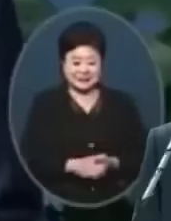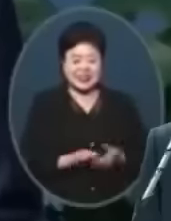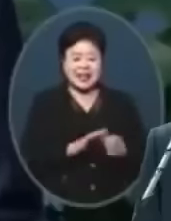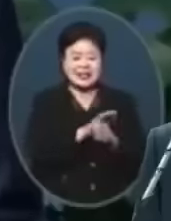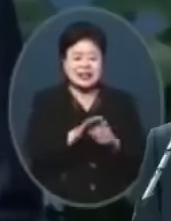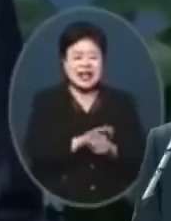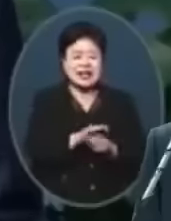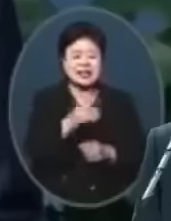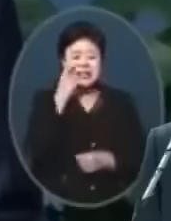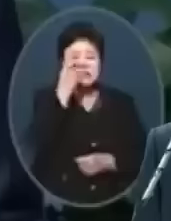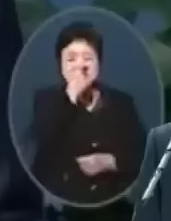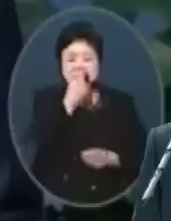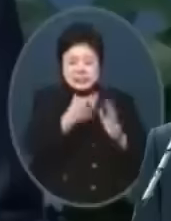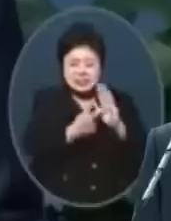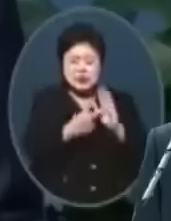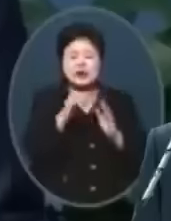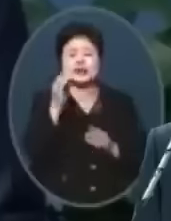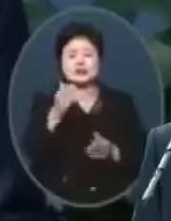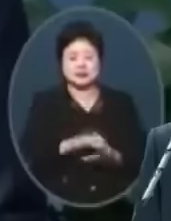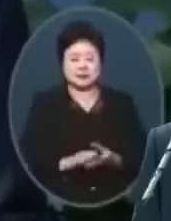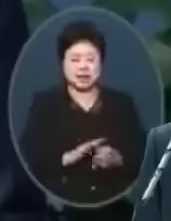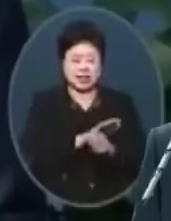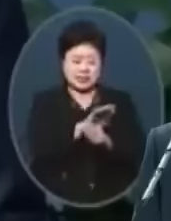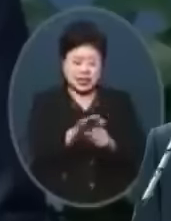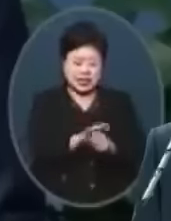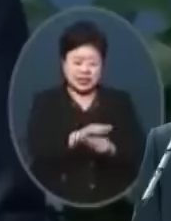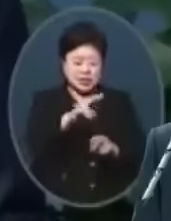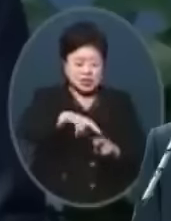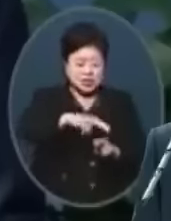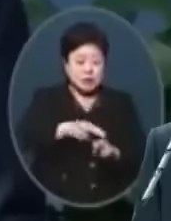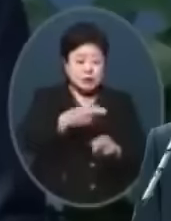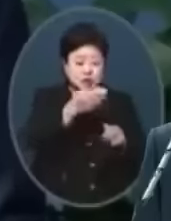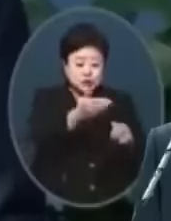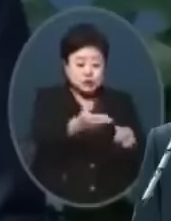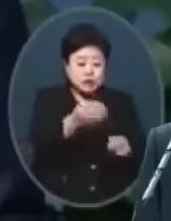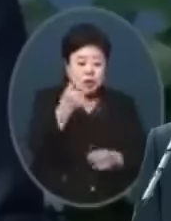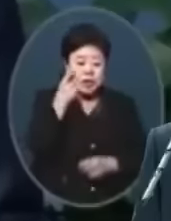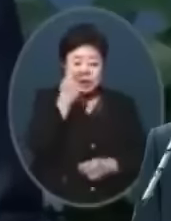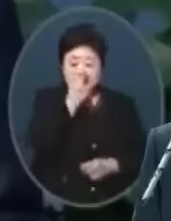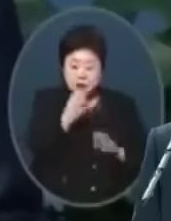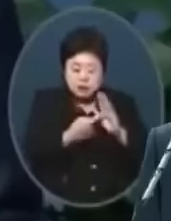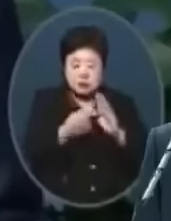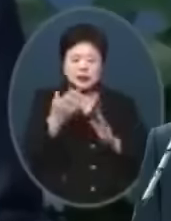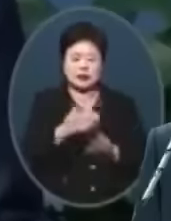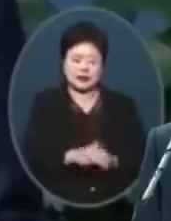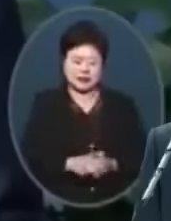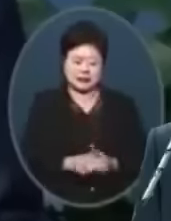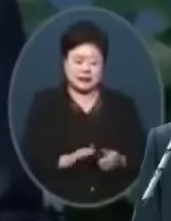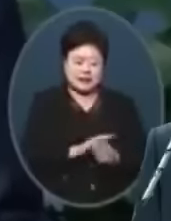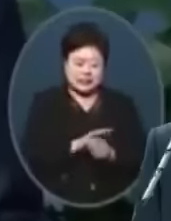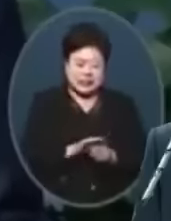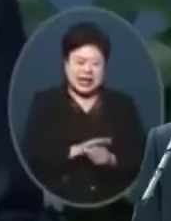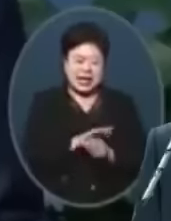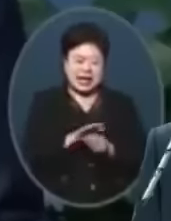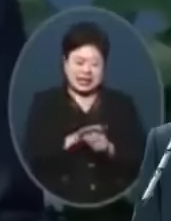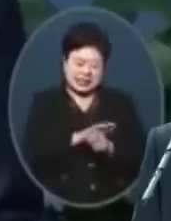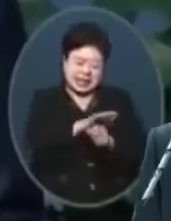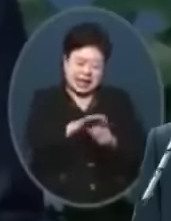사랑이 증명되었다. 사랑은 선물을 줌으로 증명될 수 있습니다. 사랑한다